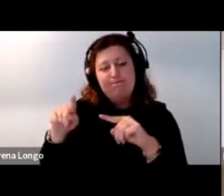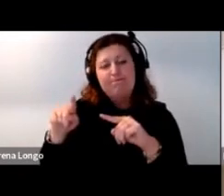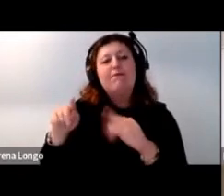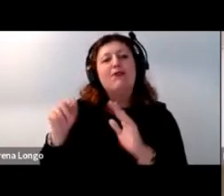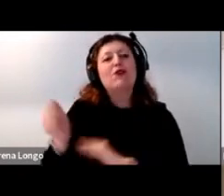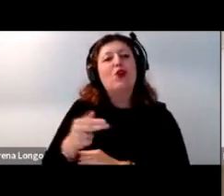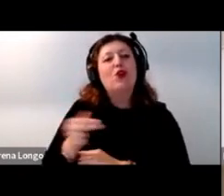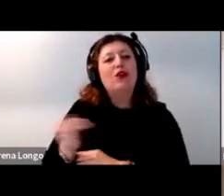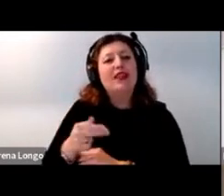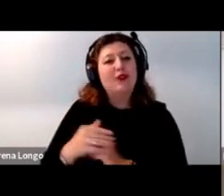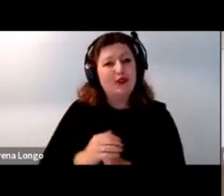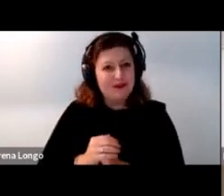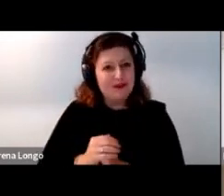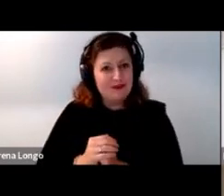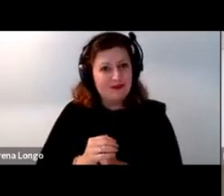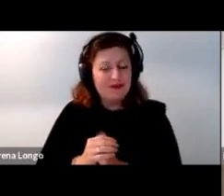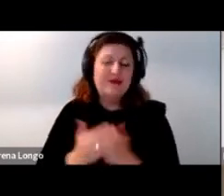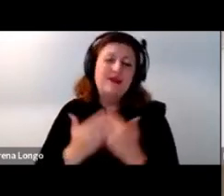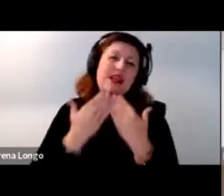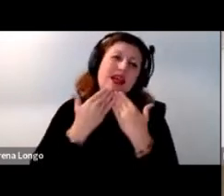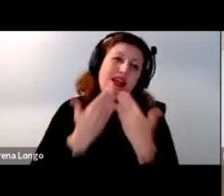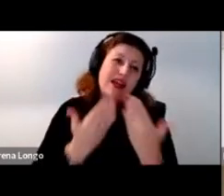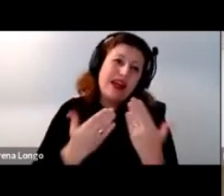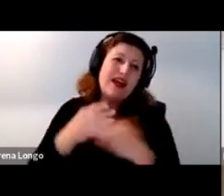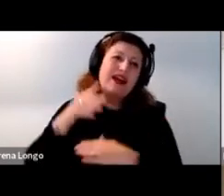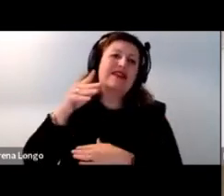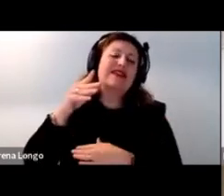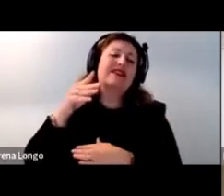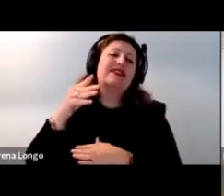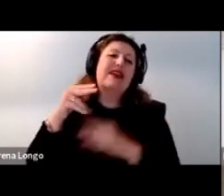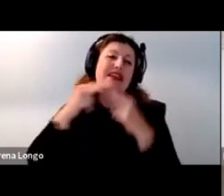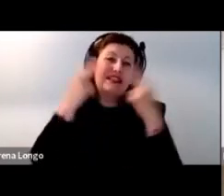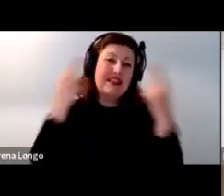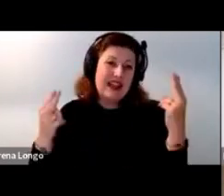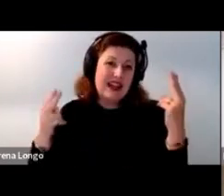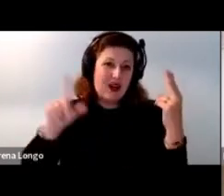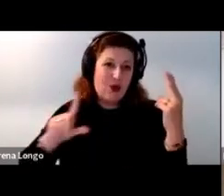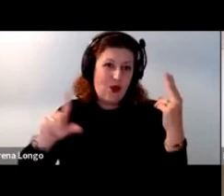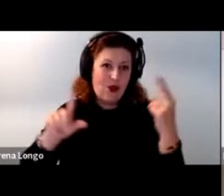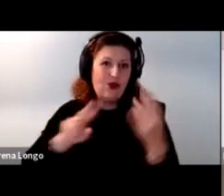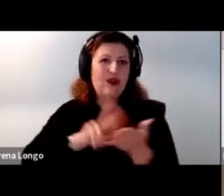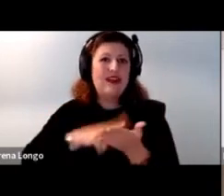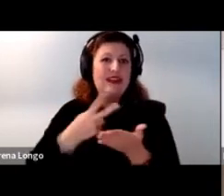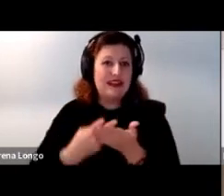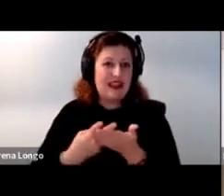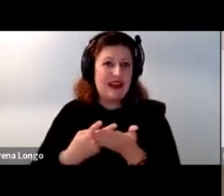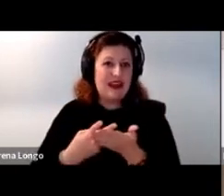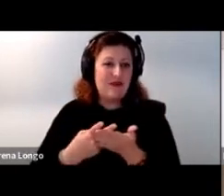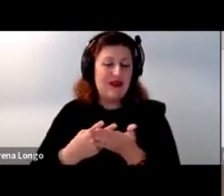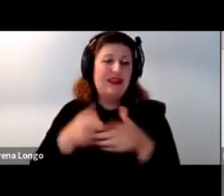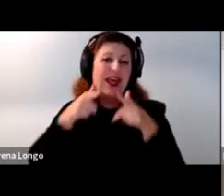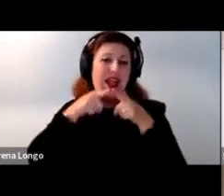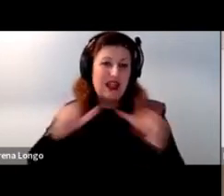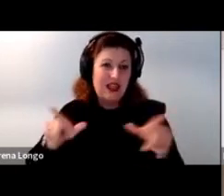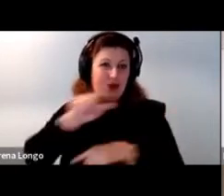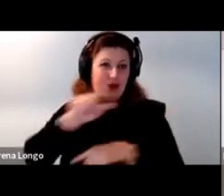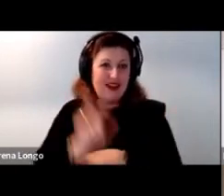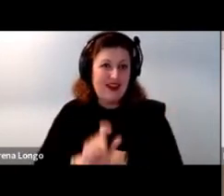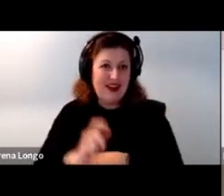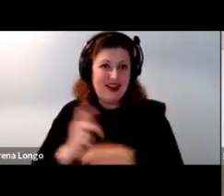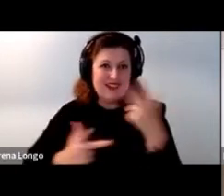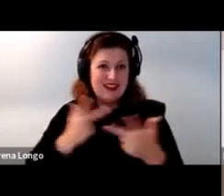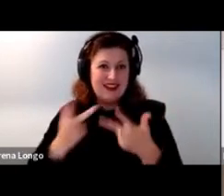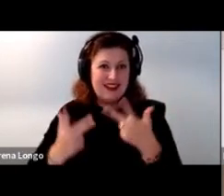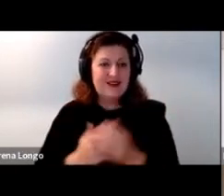E ringraziamo anche Serena Longo, la nostra interprete della lingua italiana dei